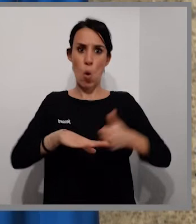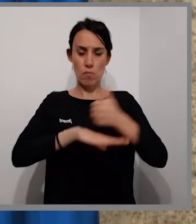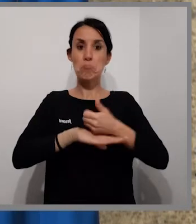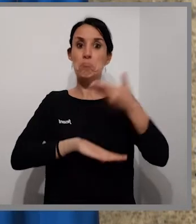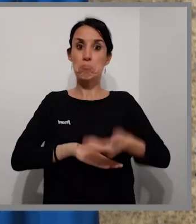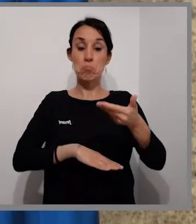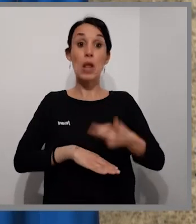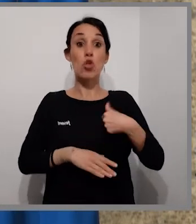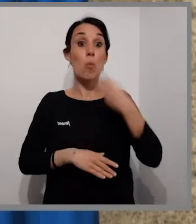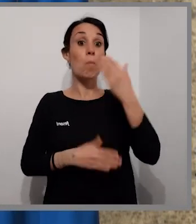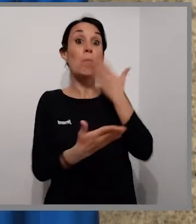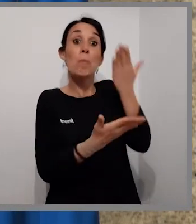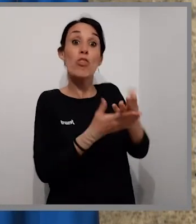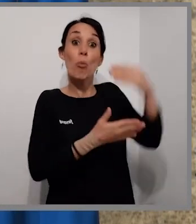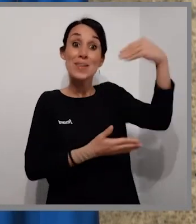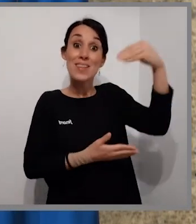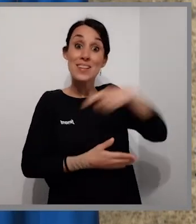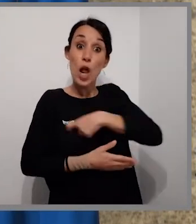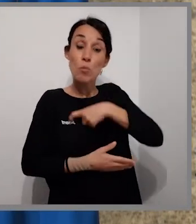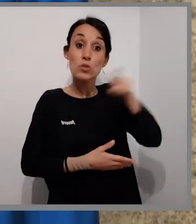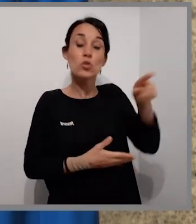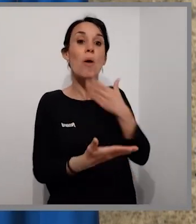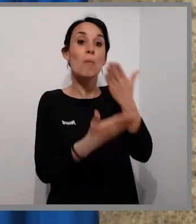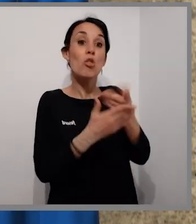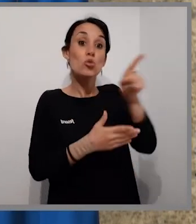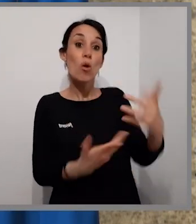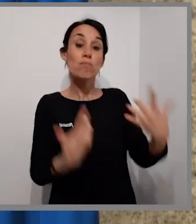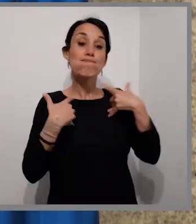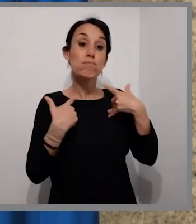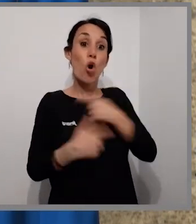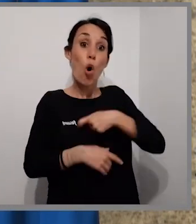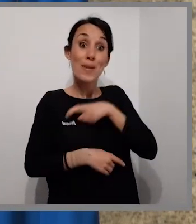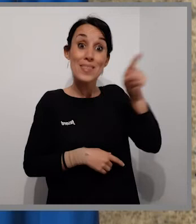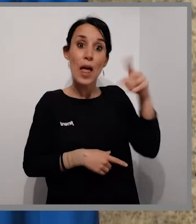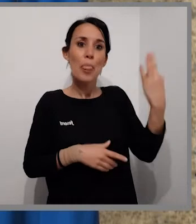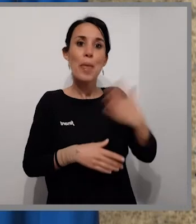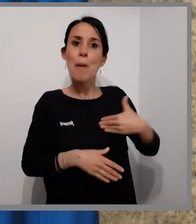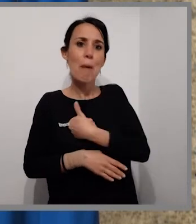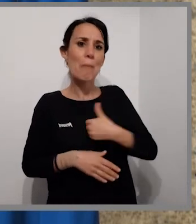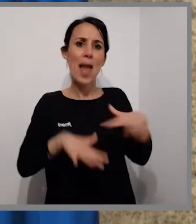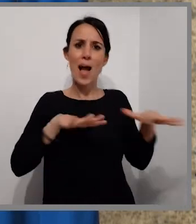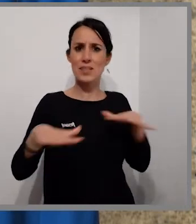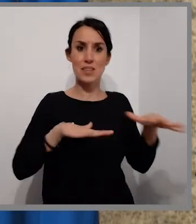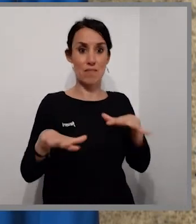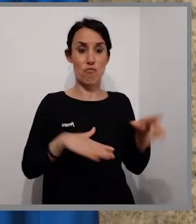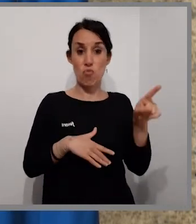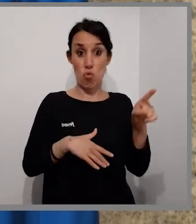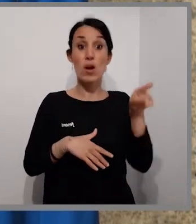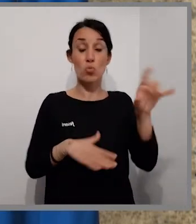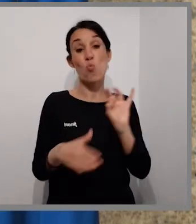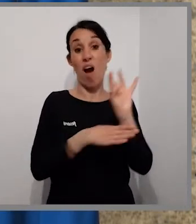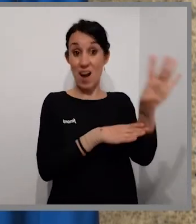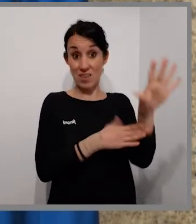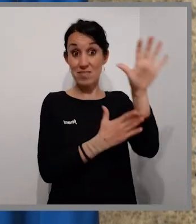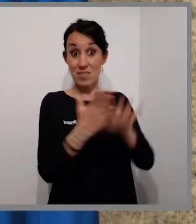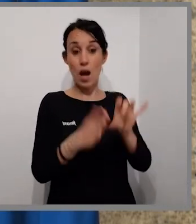I, per tant, el que jo li demano al president de la Comissió és de que el Comitè de les Regions tingui una posició activa en aquesta qüestió. I aquesta